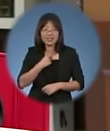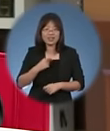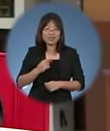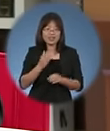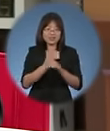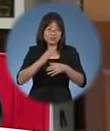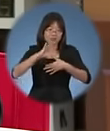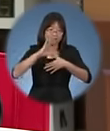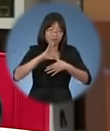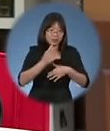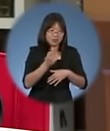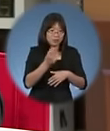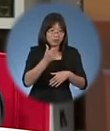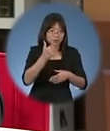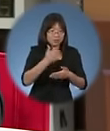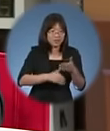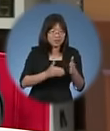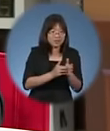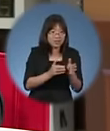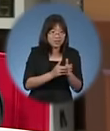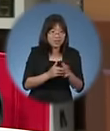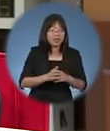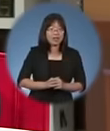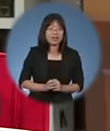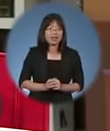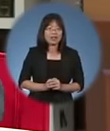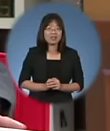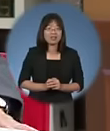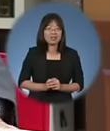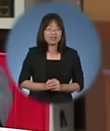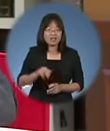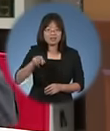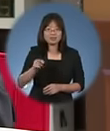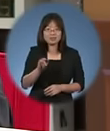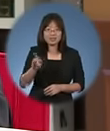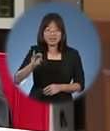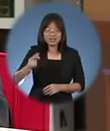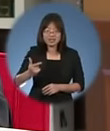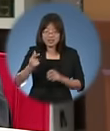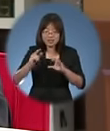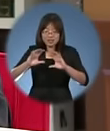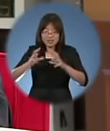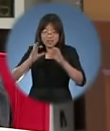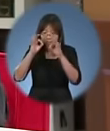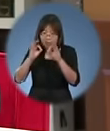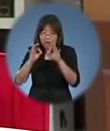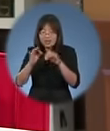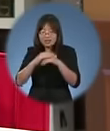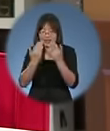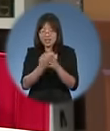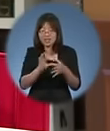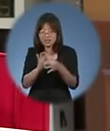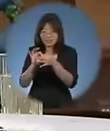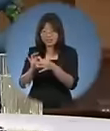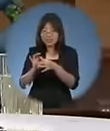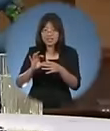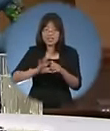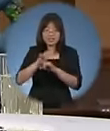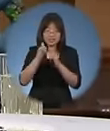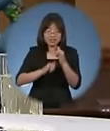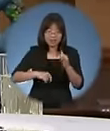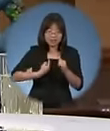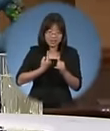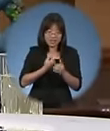쪽이 좀 빠져 있는 것 같아요. 중남미는 스페인을 보면은. 다 연결이 되죠. 기변이 됩니다. 예. 세계사를 혼자 다